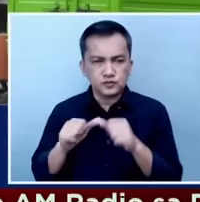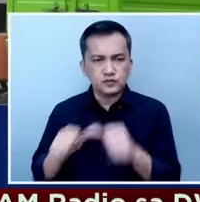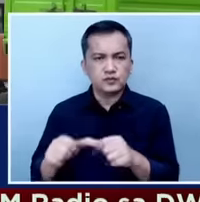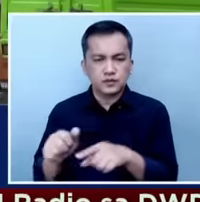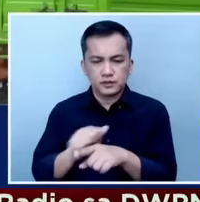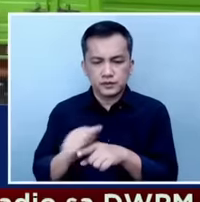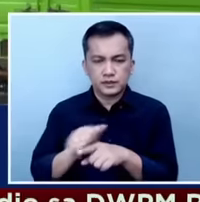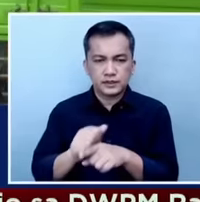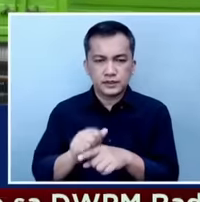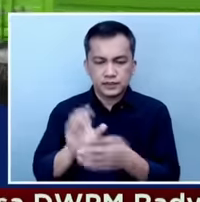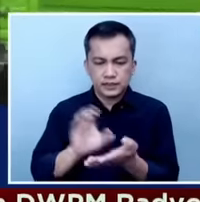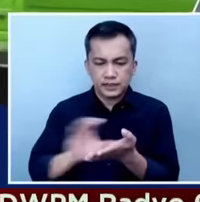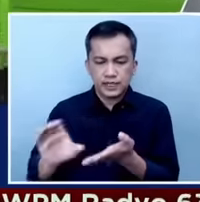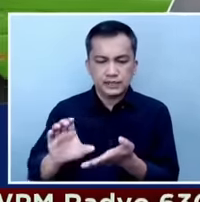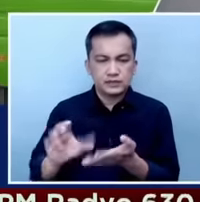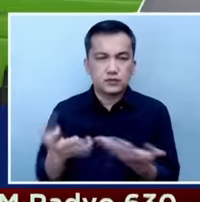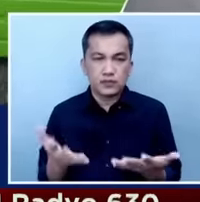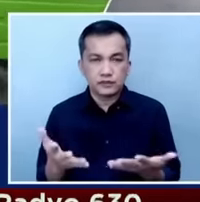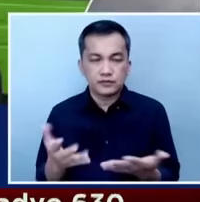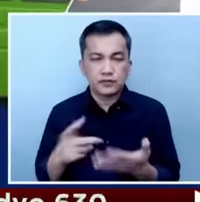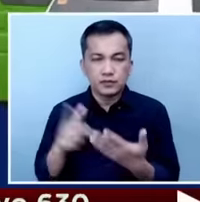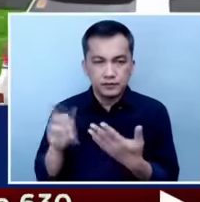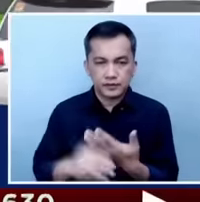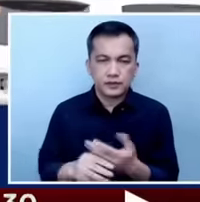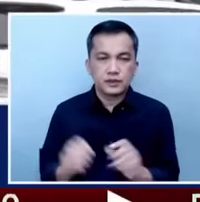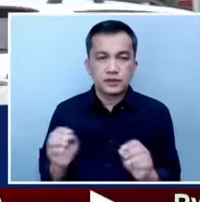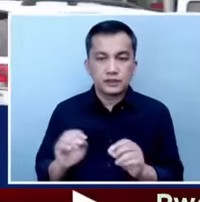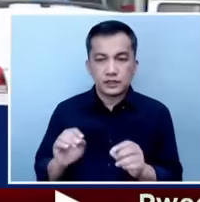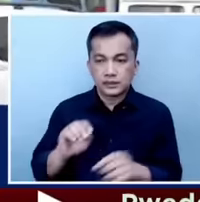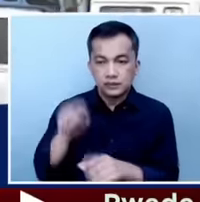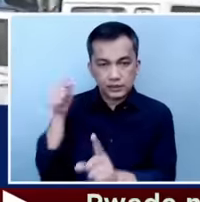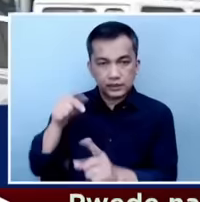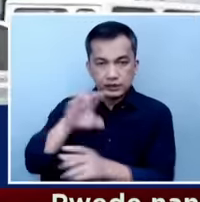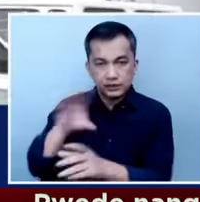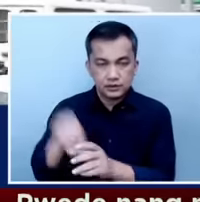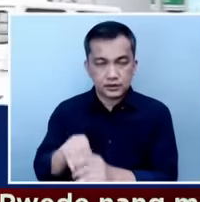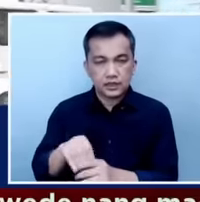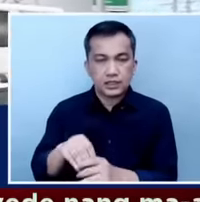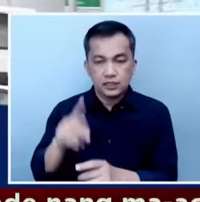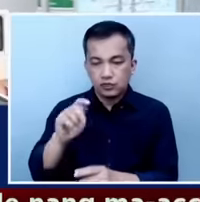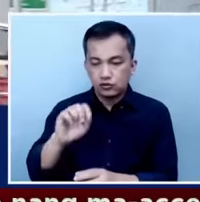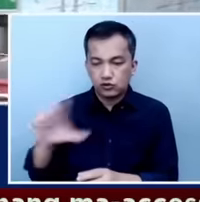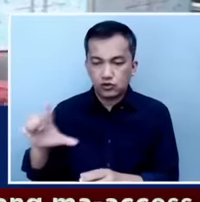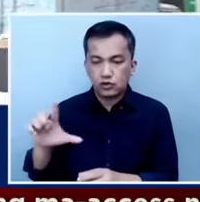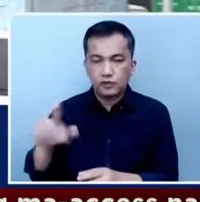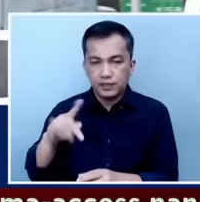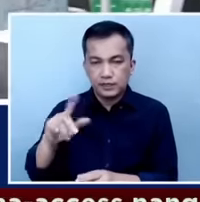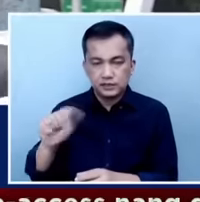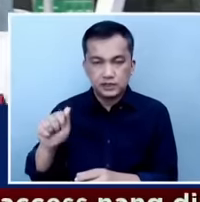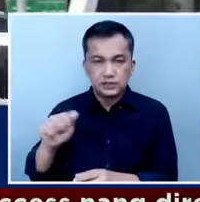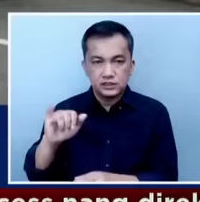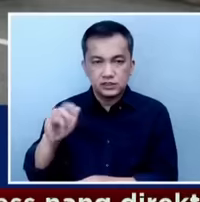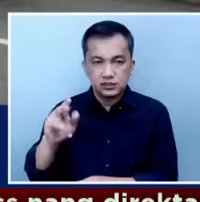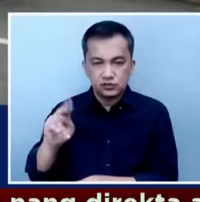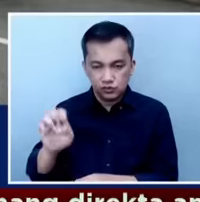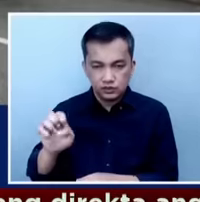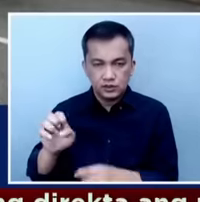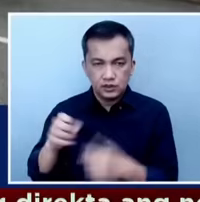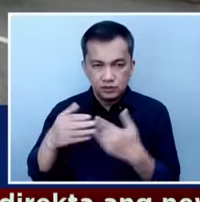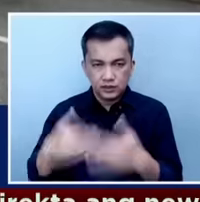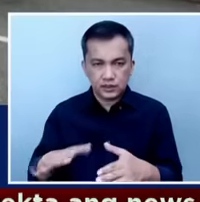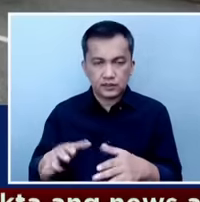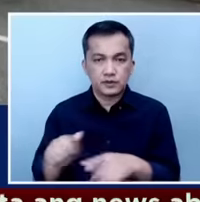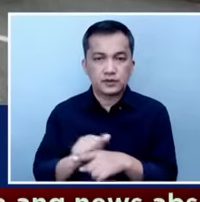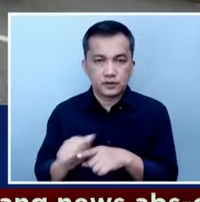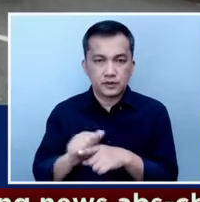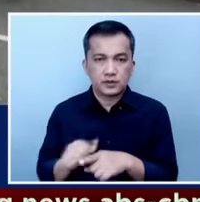cashless program at target nilang isama rito ang lahat ng toll plaza sa Hunyo. Pagkatapos anya ng dry run,